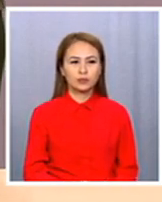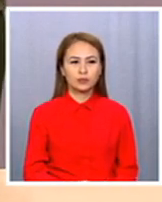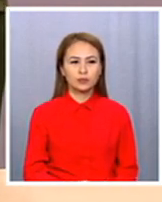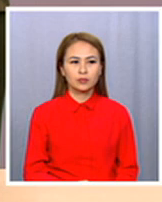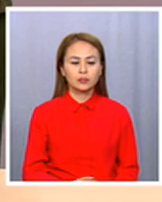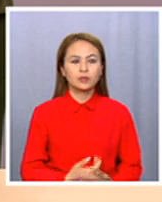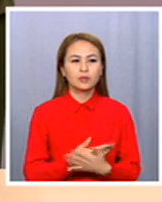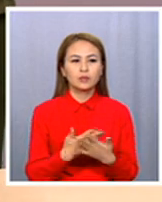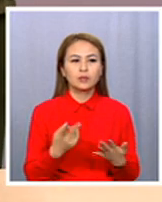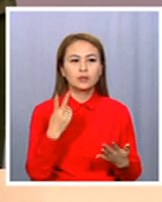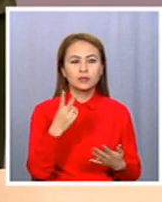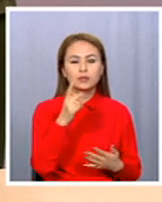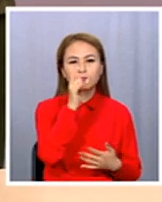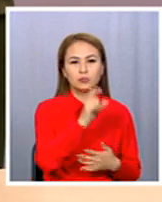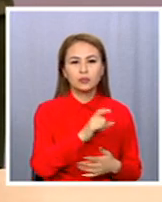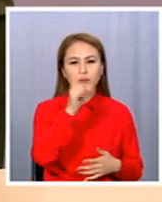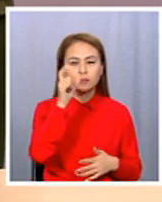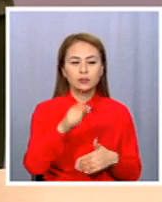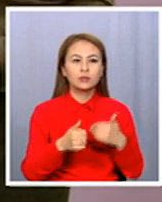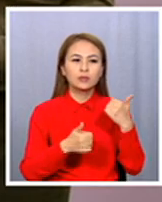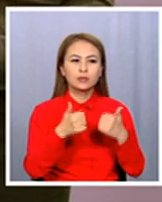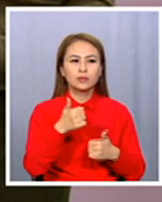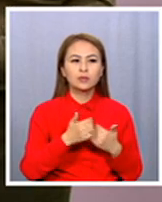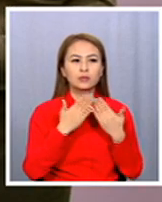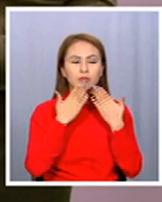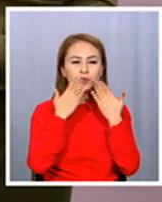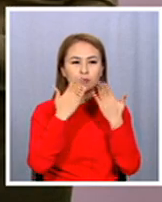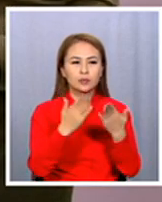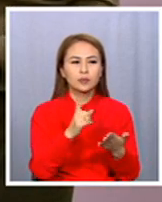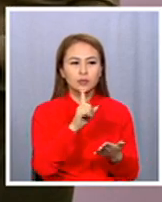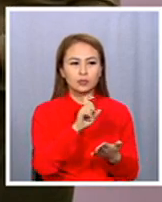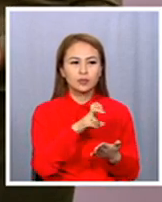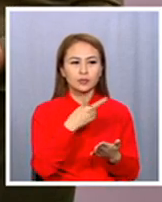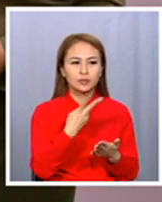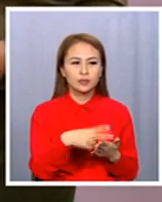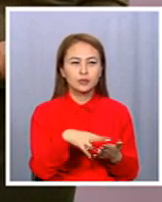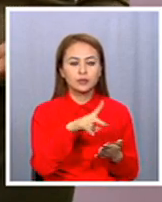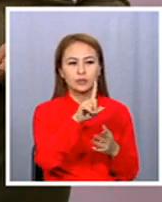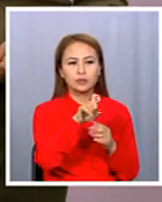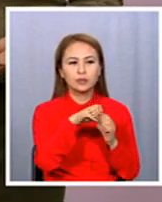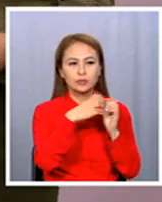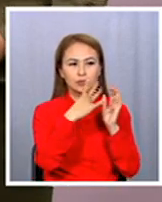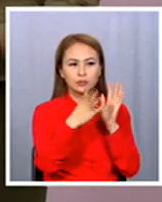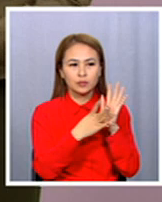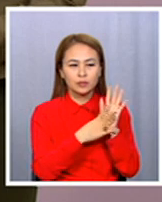осы 2 бөлшекті салыстырып оқимыз. 120-дан